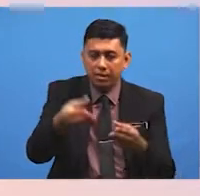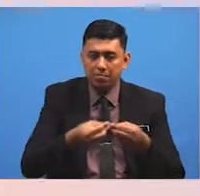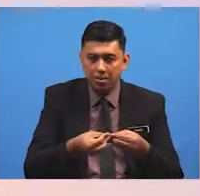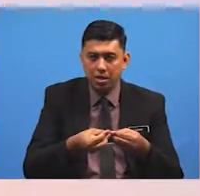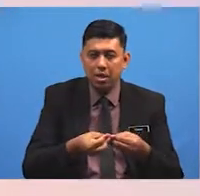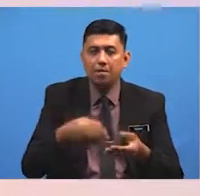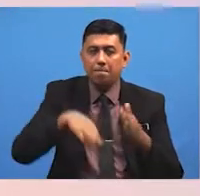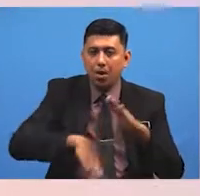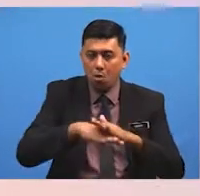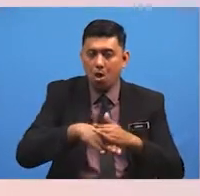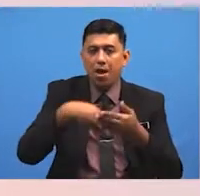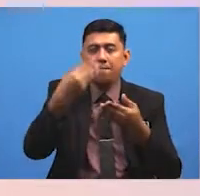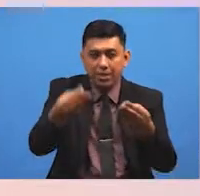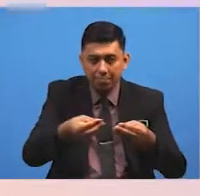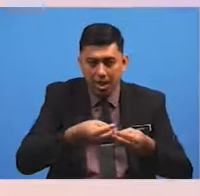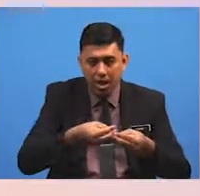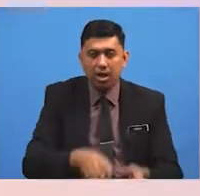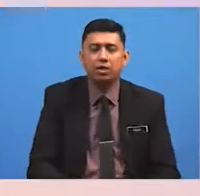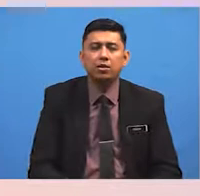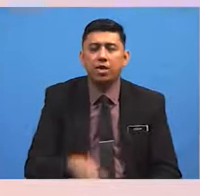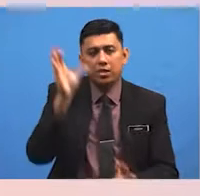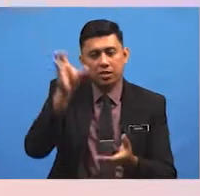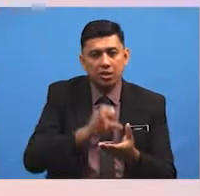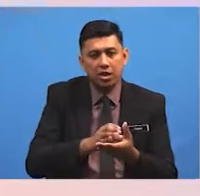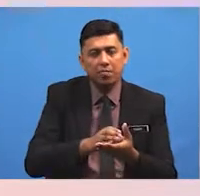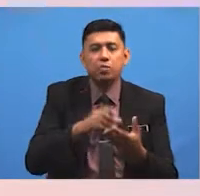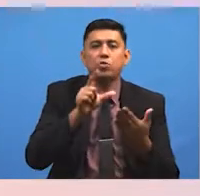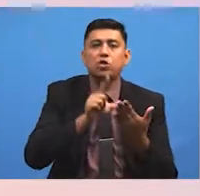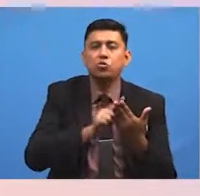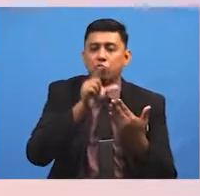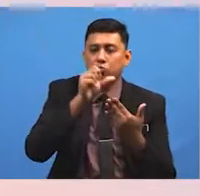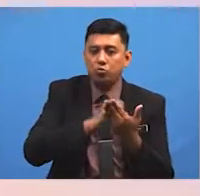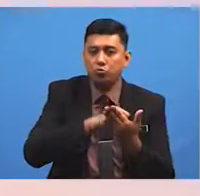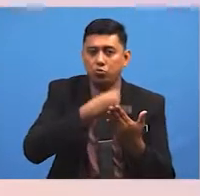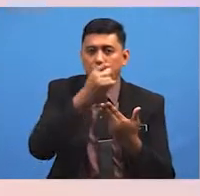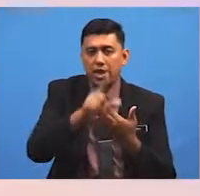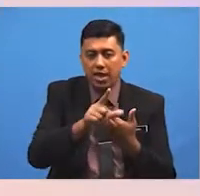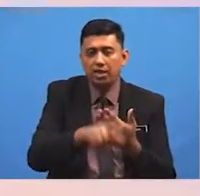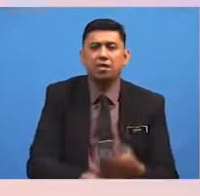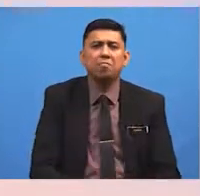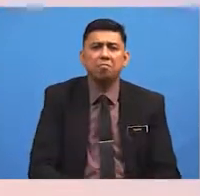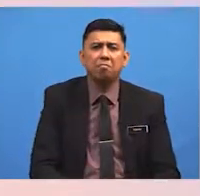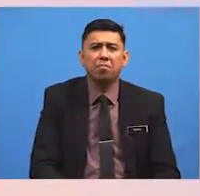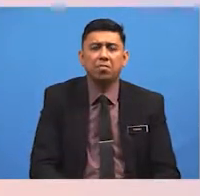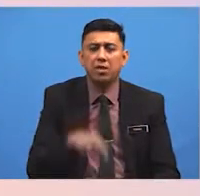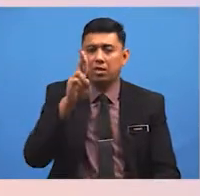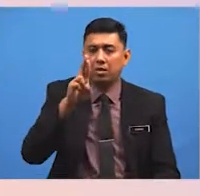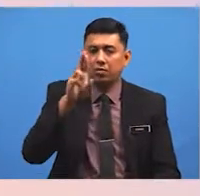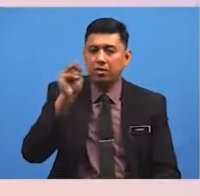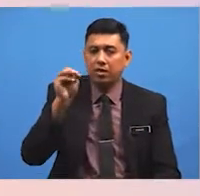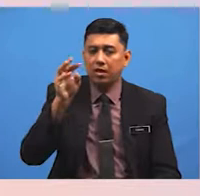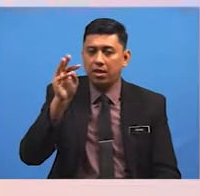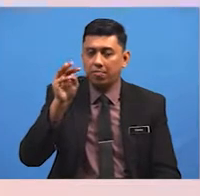penerimaan kita Cathay mulai bulan julai dilanjut bulan julai kita catat